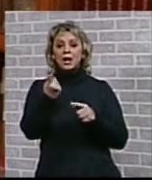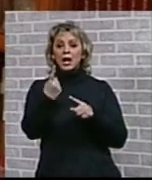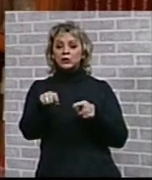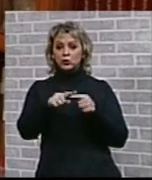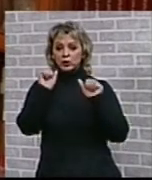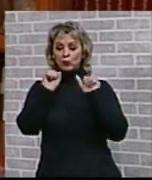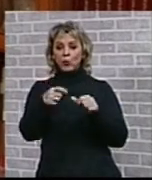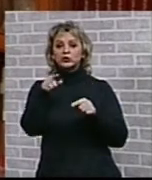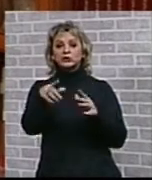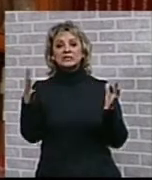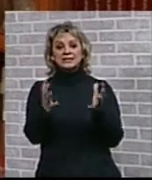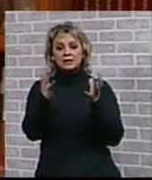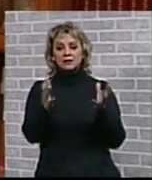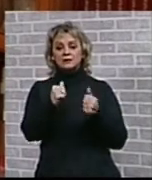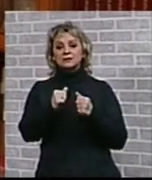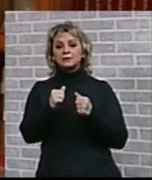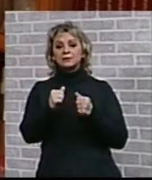который может ее сохранить.